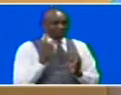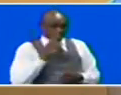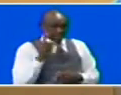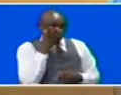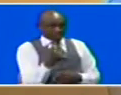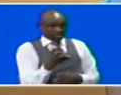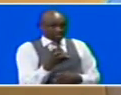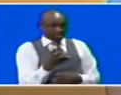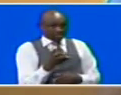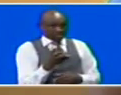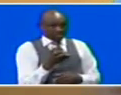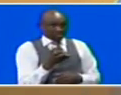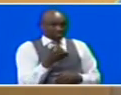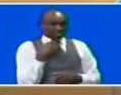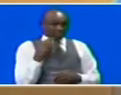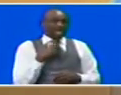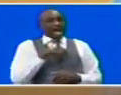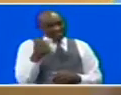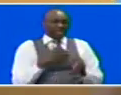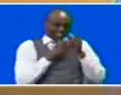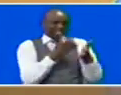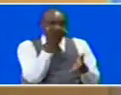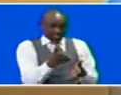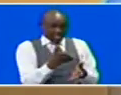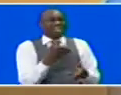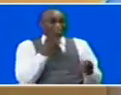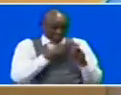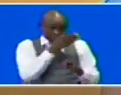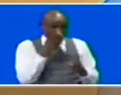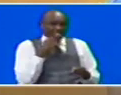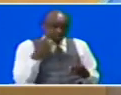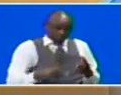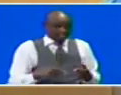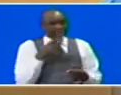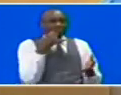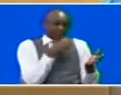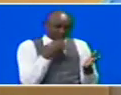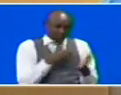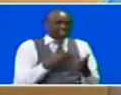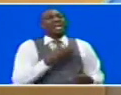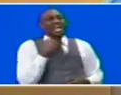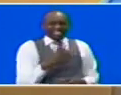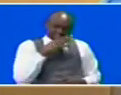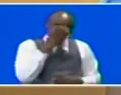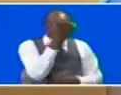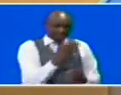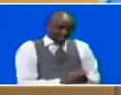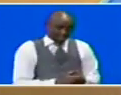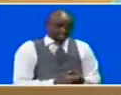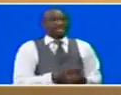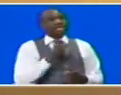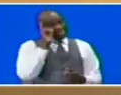ambayo inatolewa na CID. Kuna baadhi ya viongozi ambao wametajwa kuwa wamehusika katika matamshi ya uchochezi